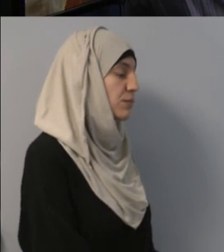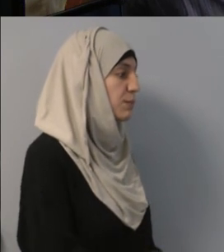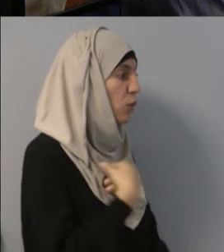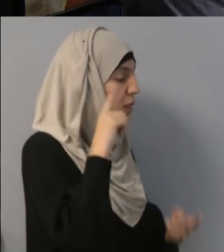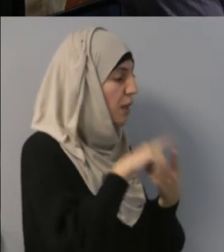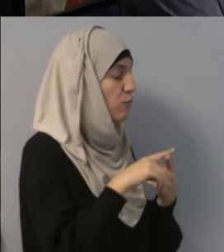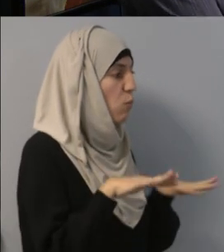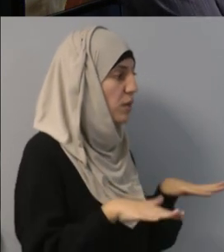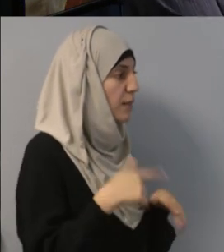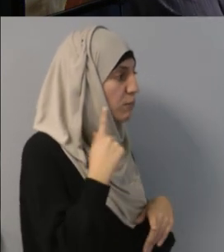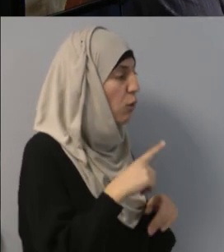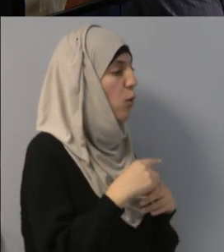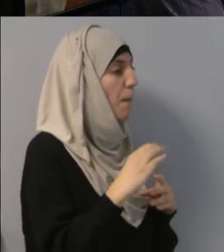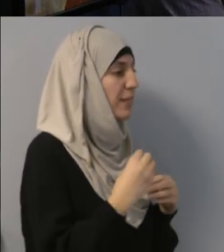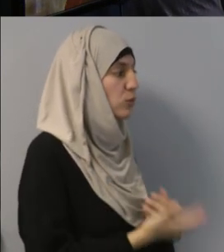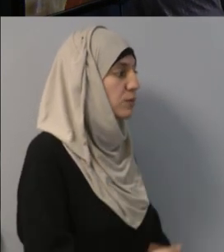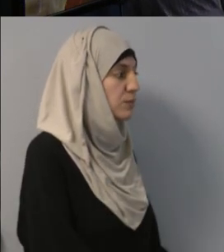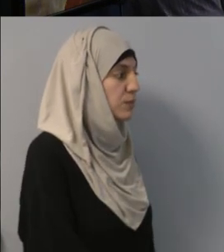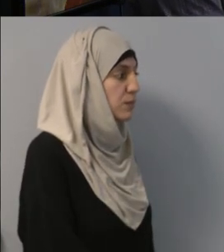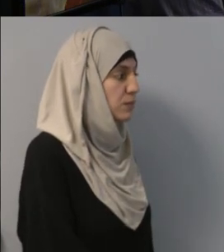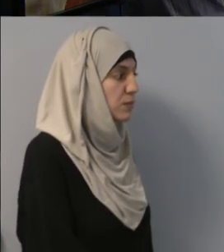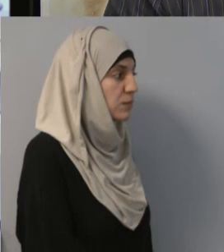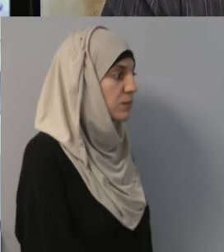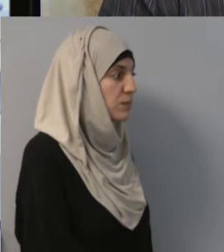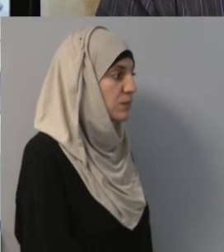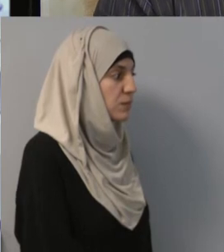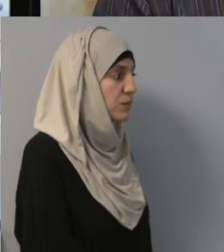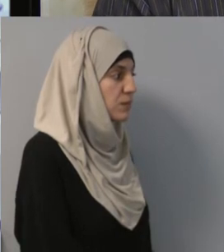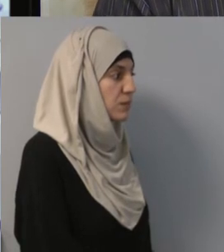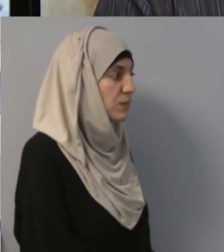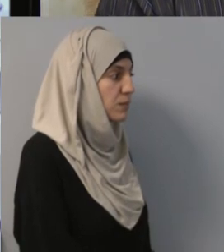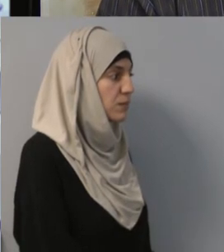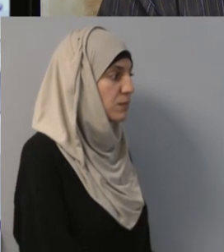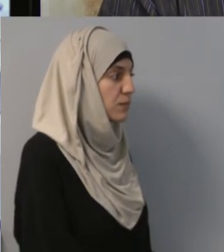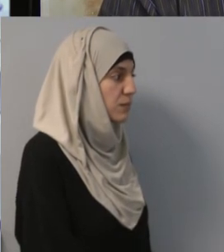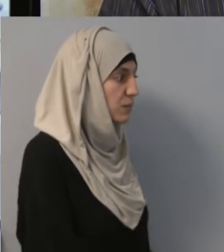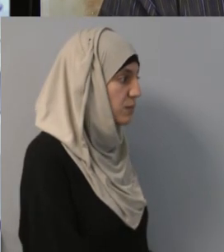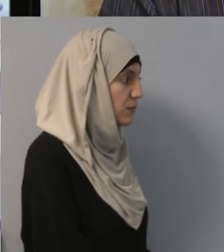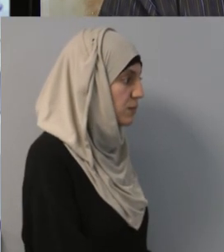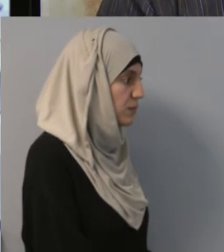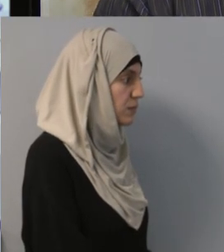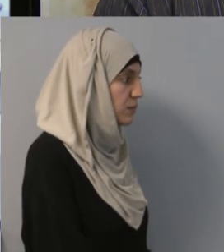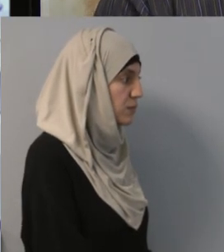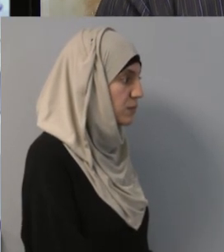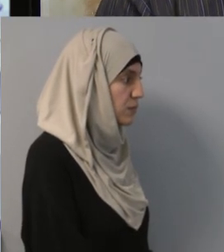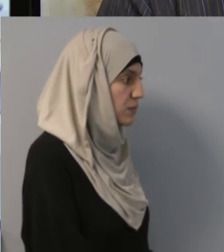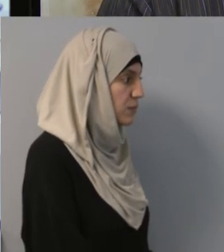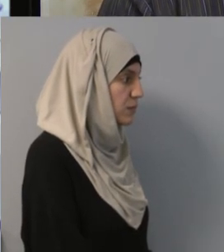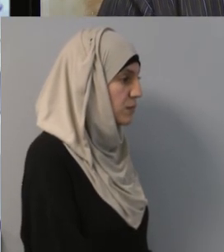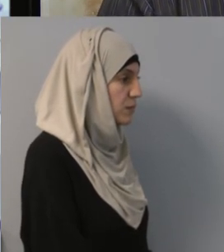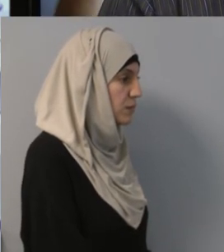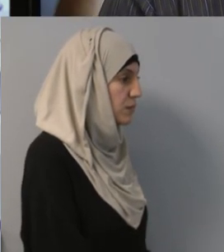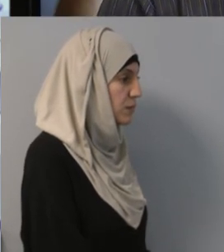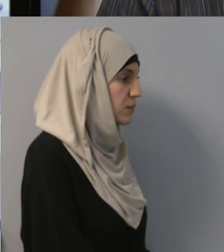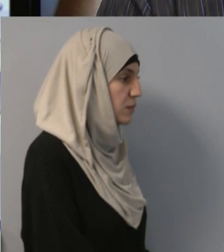besoin. D'accord. Plus des compétences. Oui. Ça, c'est le deuxième appel. Du coup, j'ai cru comprendre que Donne-moi un signe à plusieurs antennes.